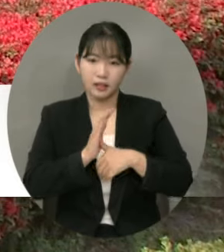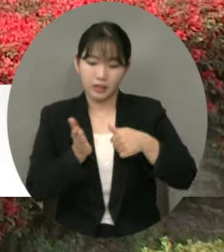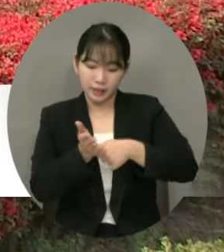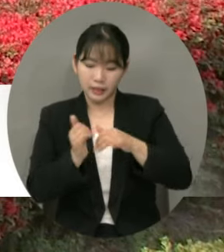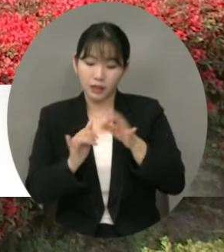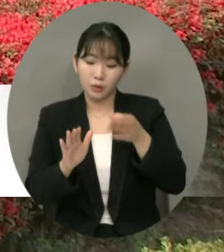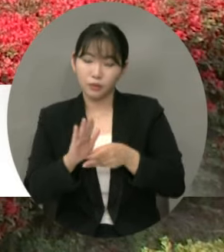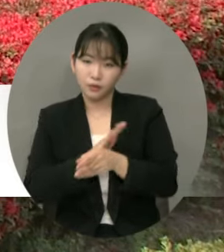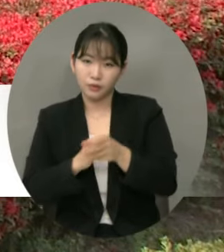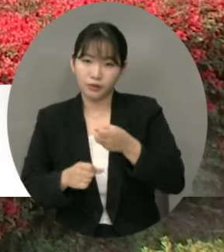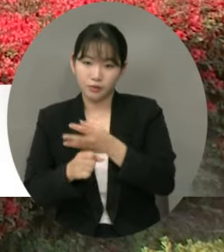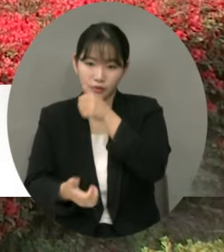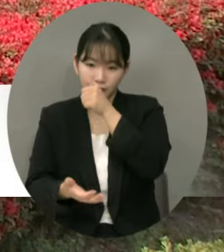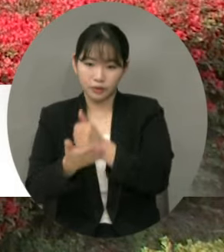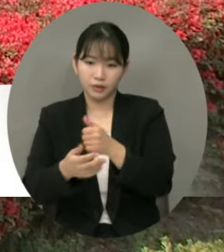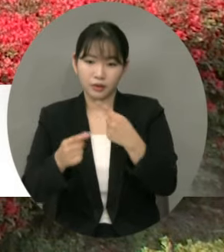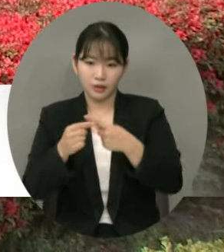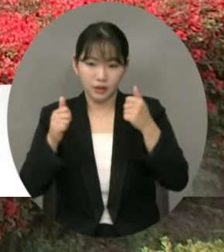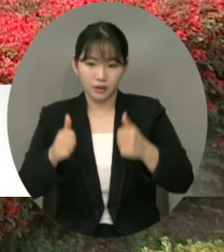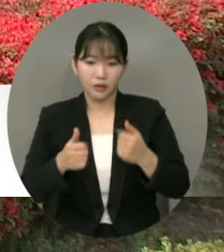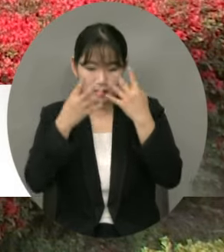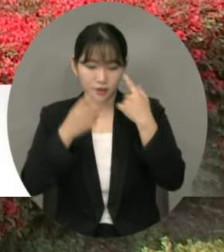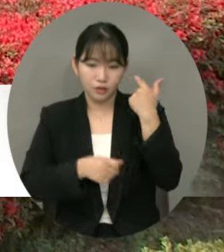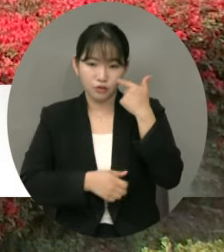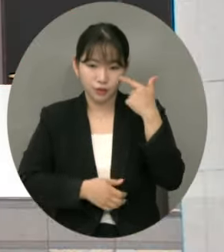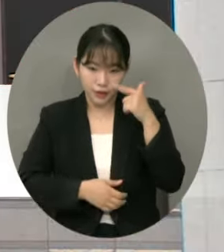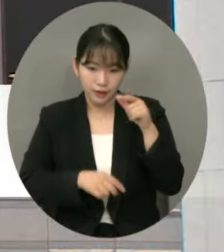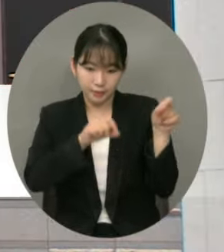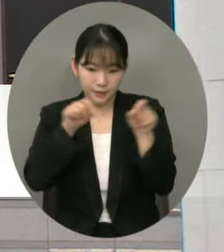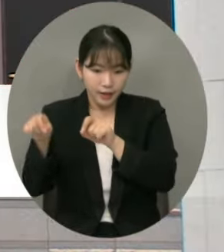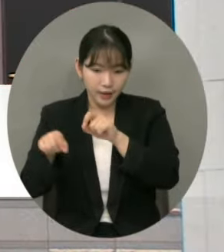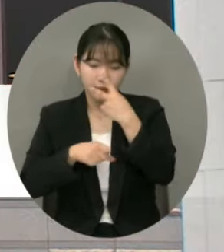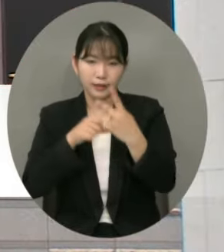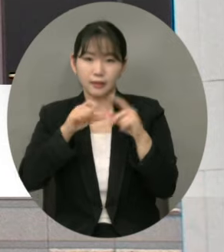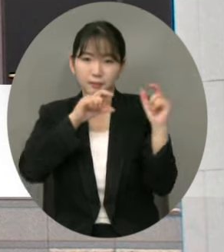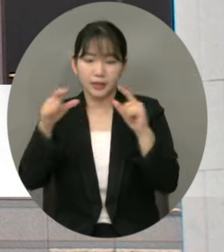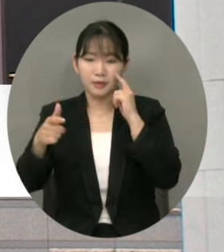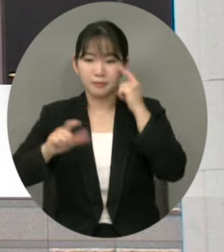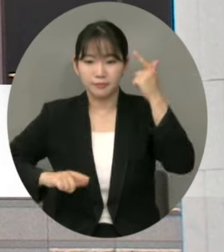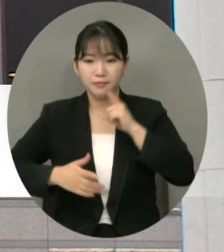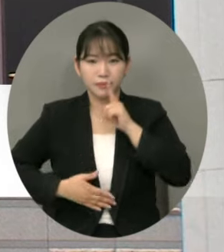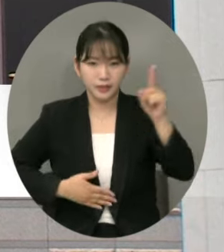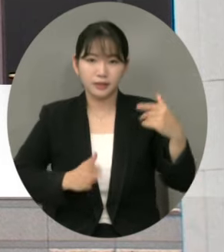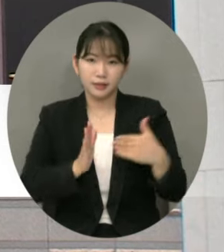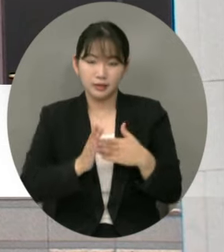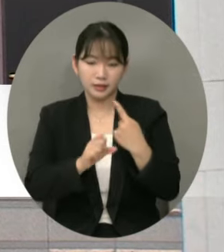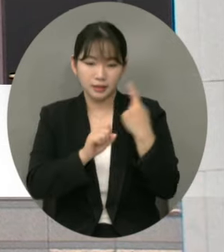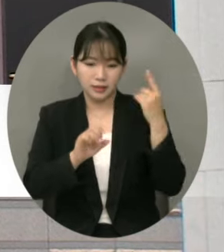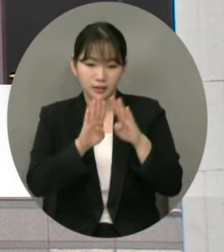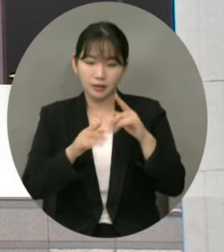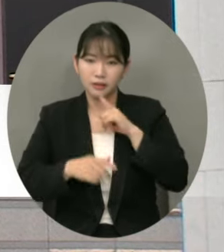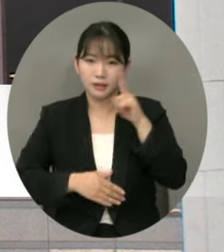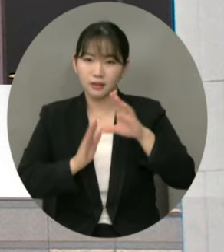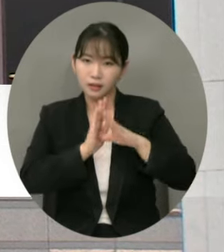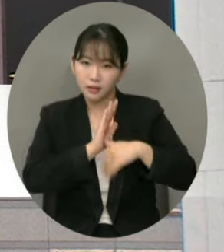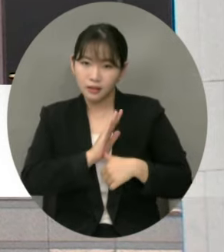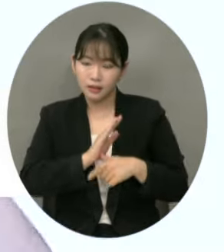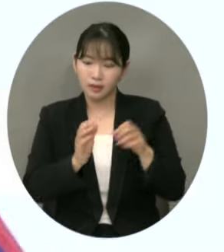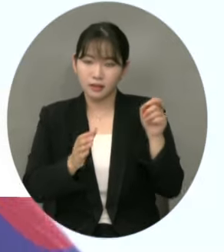돈을 건낸 혐의로 일심에서 징역 6개월 지유의 2년을 선고받아 항소했고 지난해 열린 항소심에서